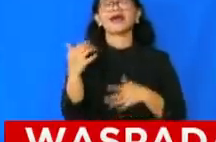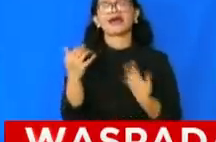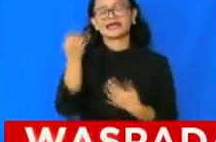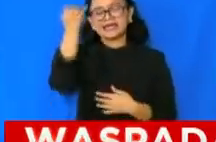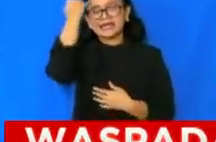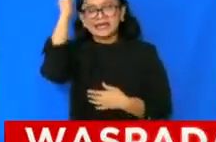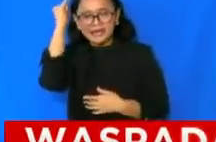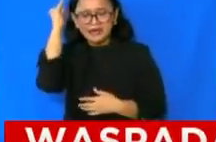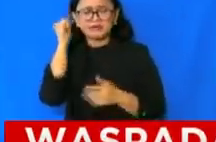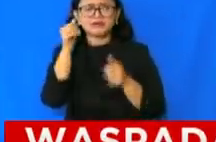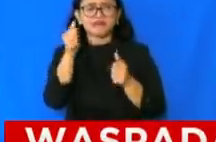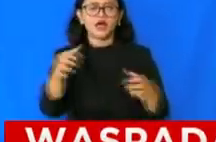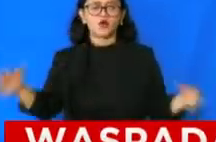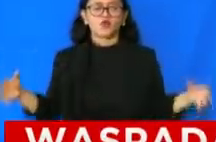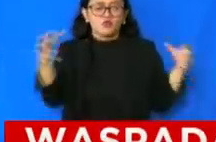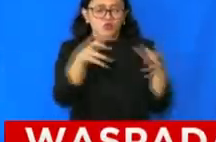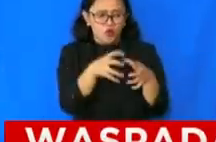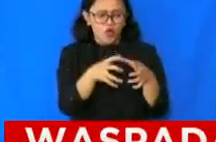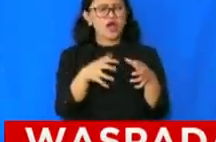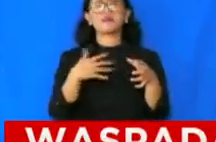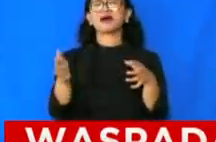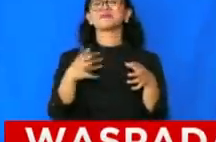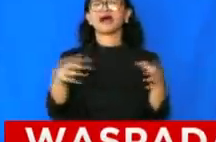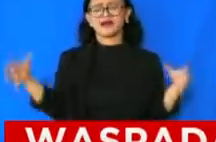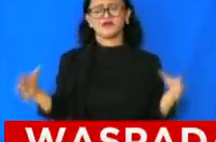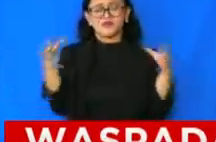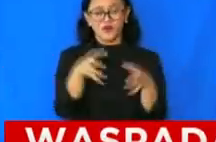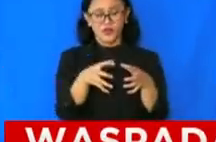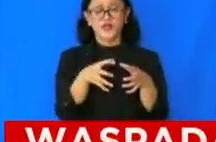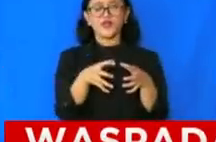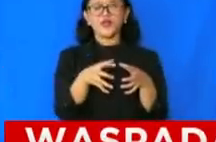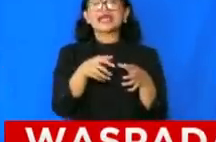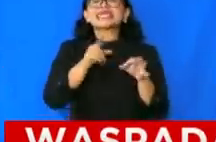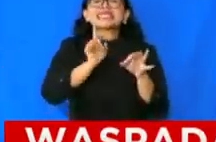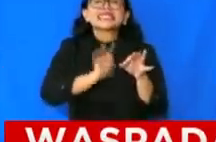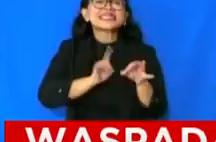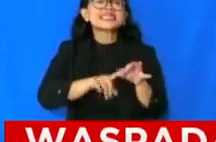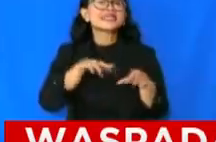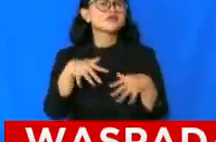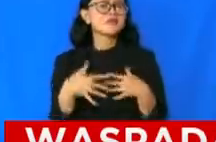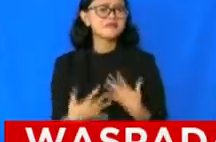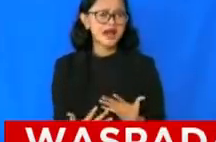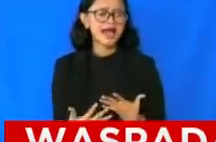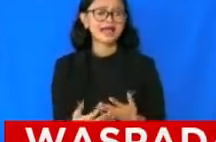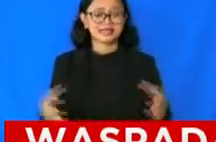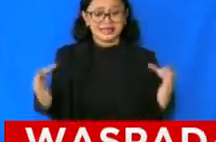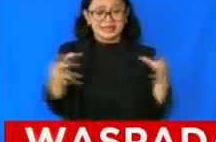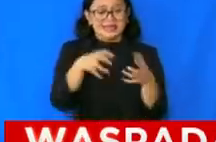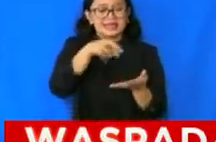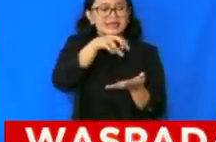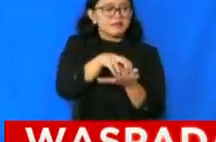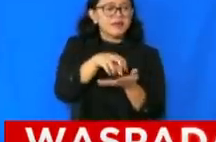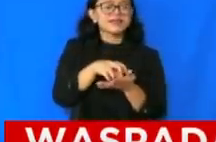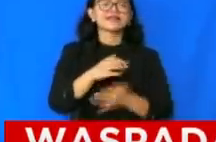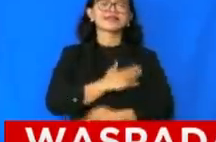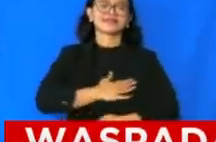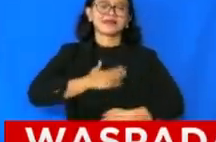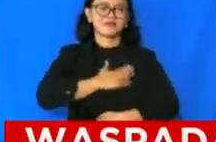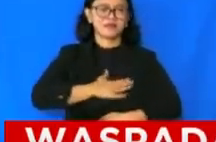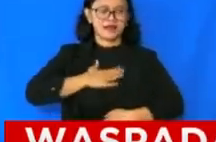daerah boleh mengumpulkan mereka pada suatu tempat prinsipnya adalah tempatnya nyaman Hai